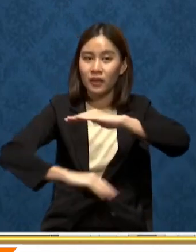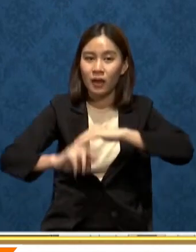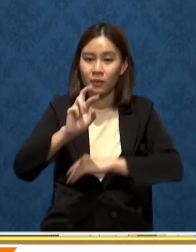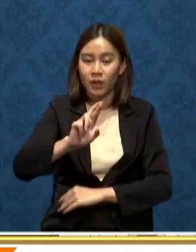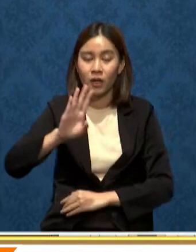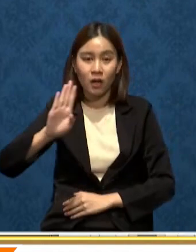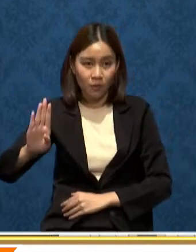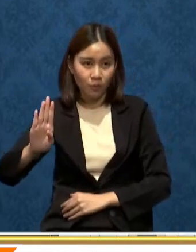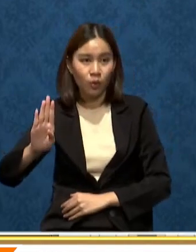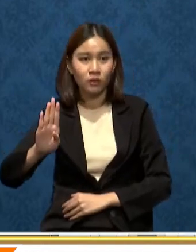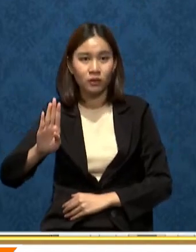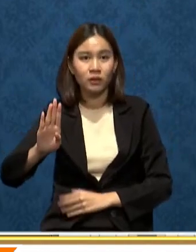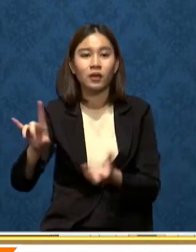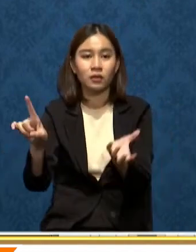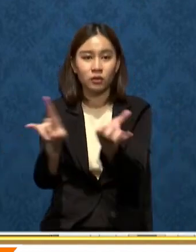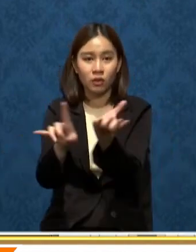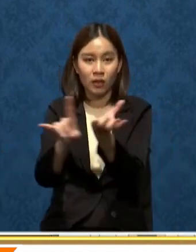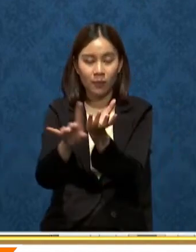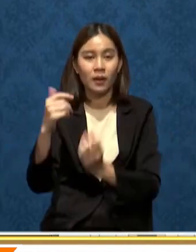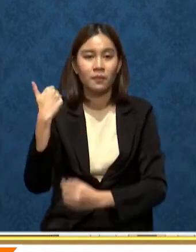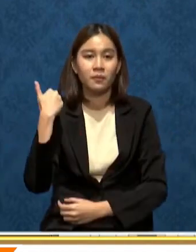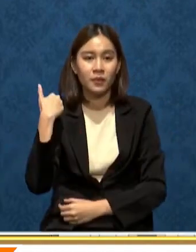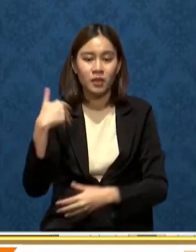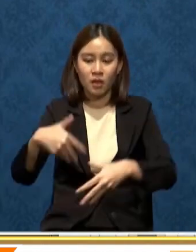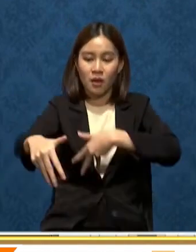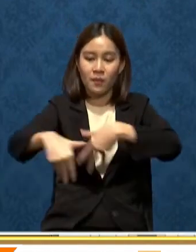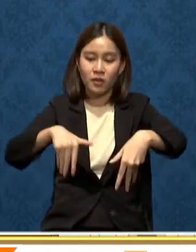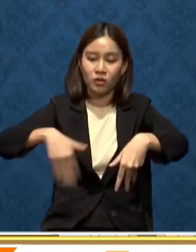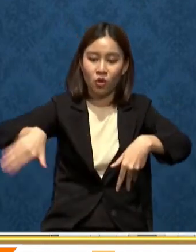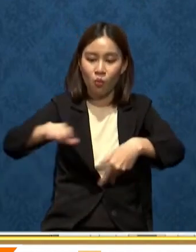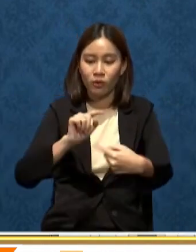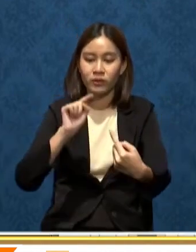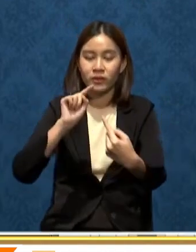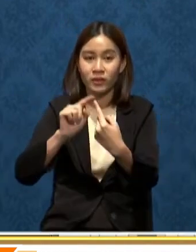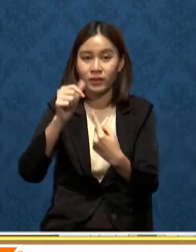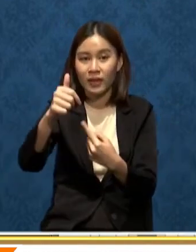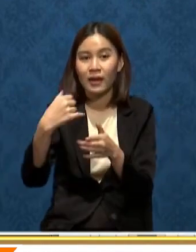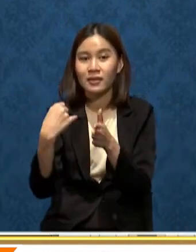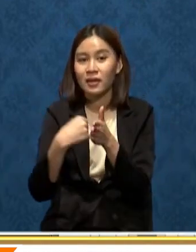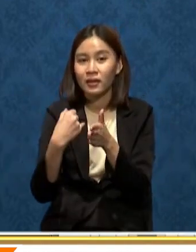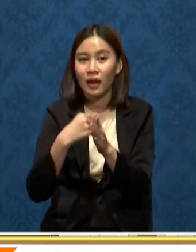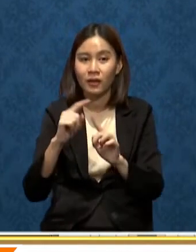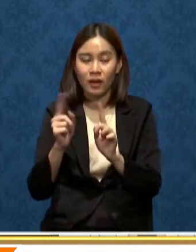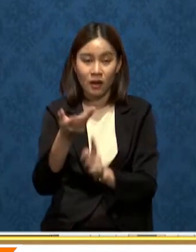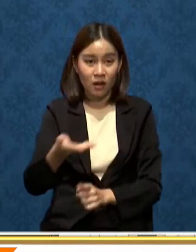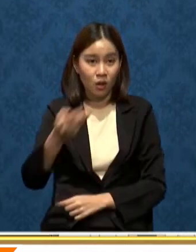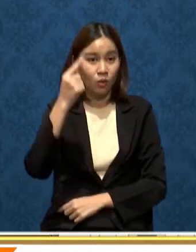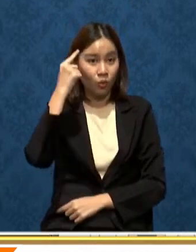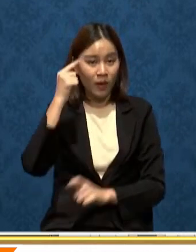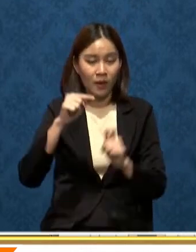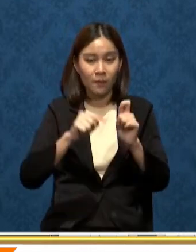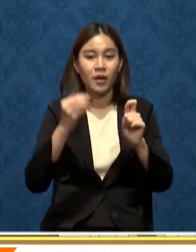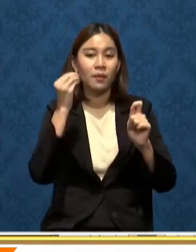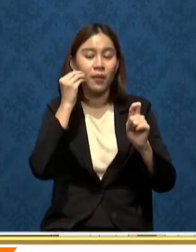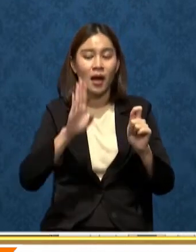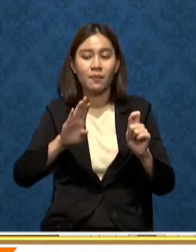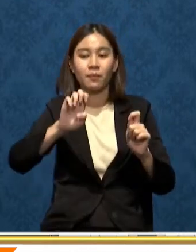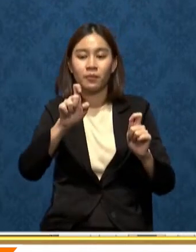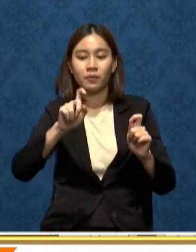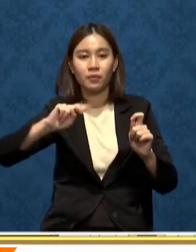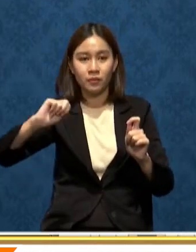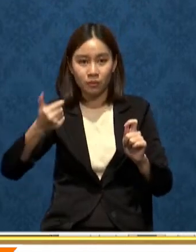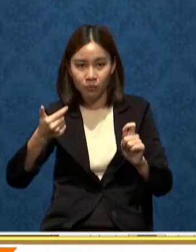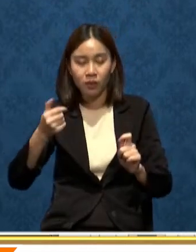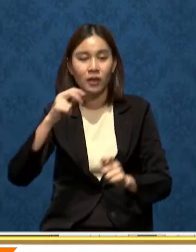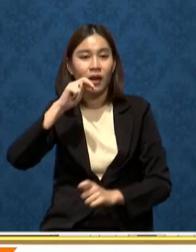สาธนุปโภคมีปสธิมประสทธิภาพประชาชนสามารถเข้าถึงได้โดยสะดวกแต่ท่านรู้ไครับอำเฮอบ้านบึง จงหวดชนบุรี